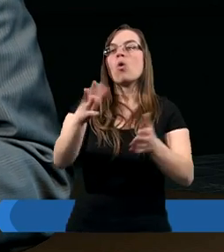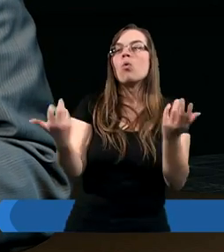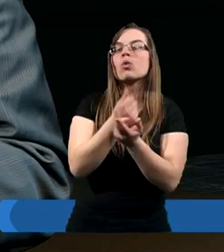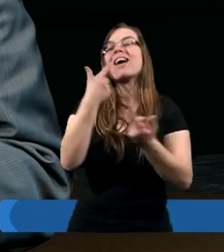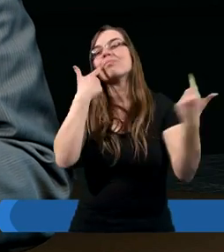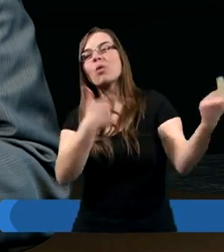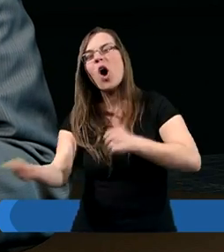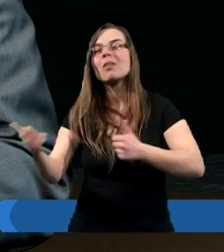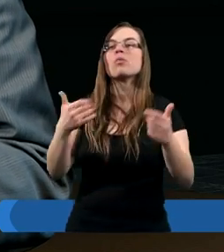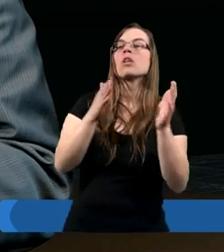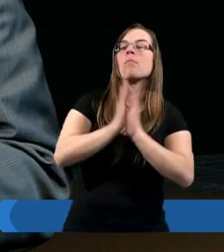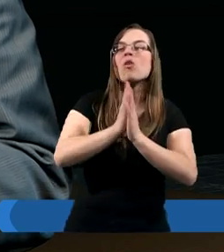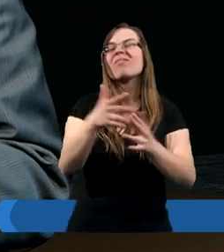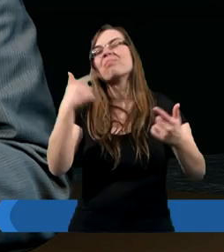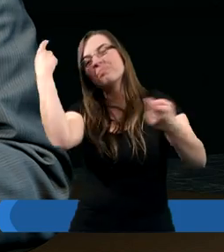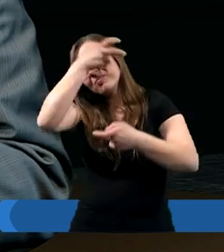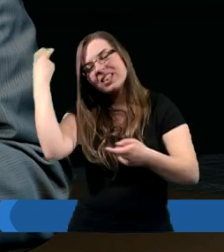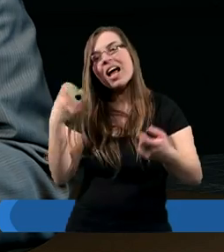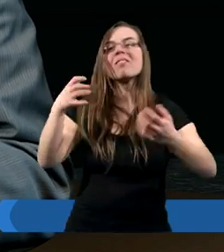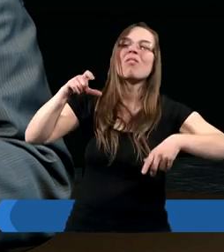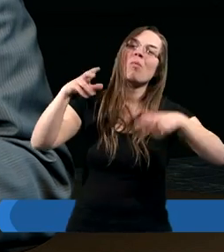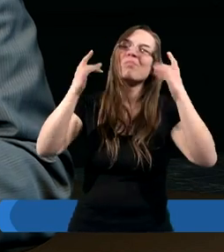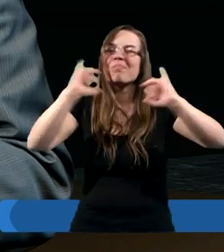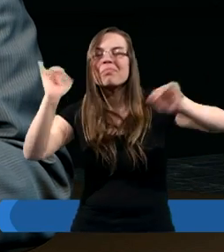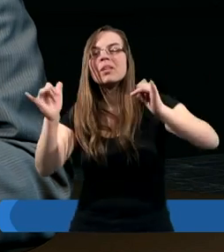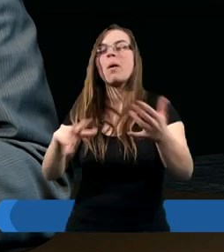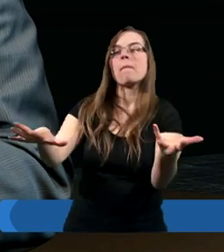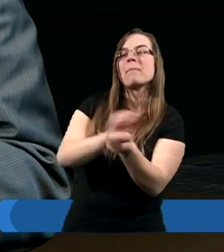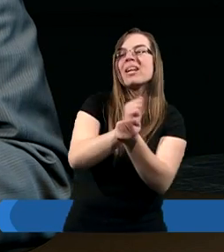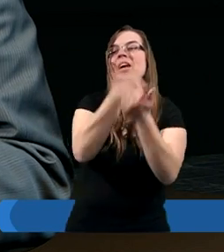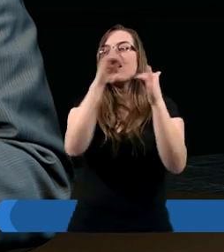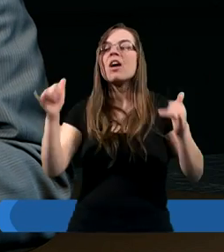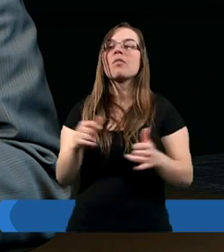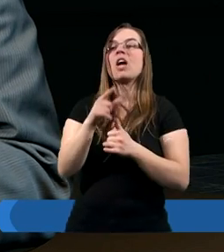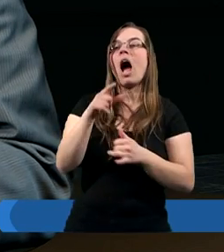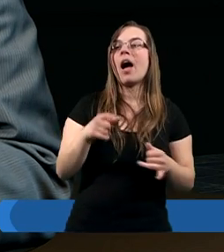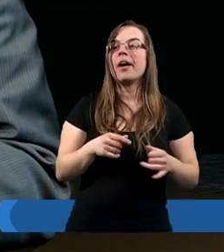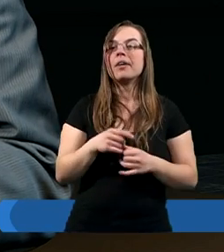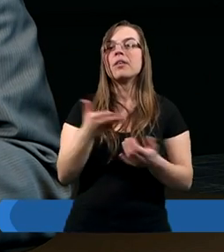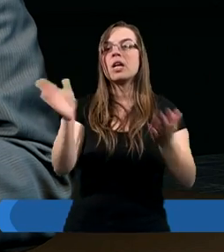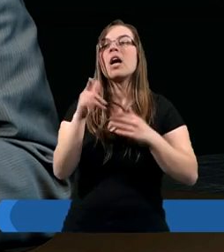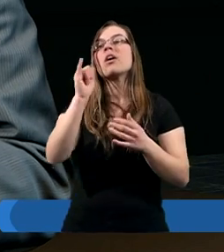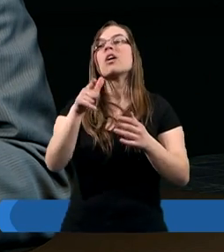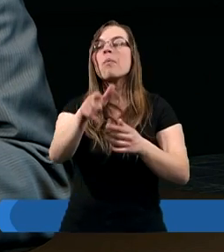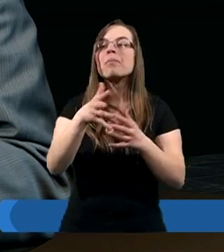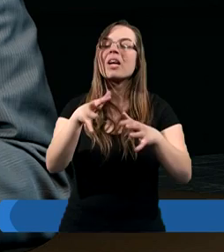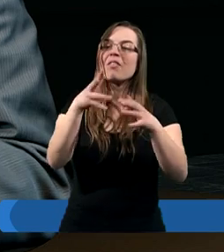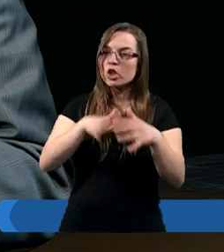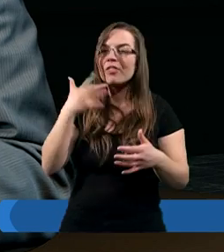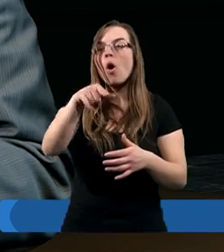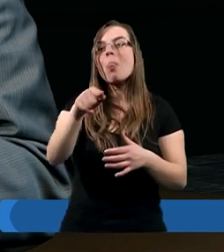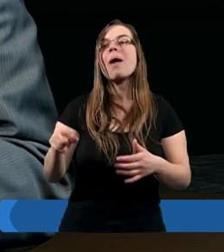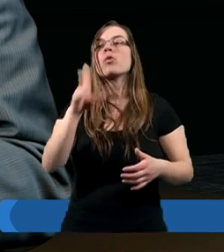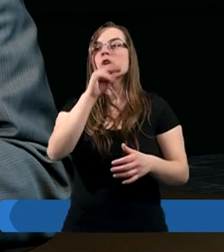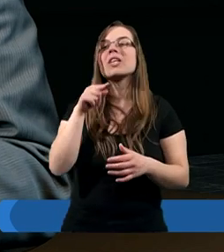się rozpuście, pożądliwości, pijaństwu, biesiadom, pijatykom i bezycnemu bałwochwalstwu. Przy tym dziwię się